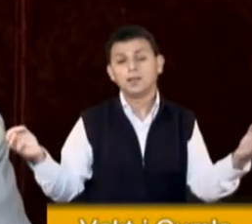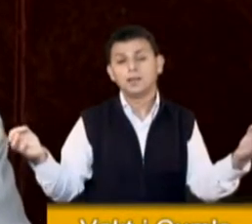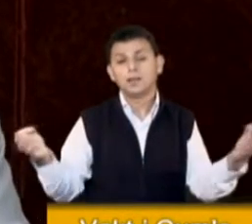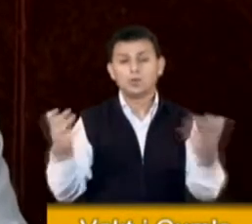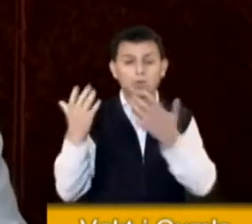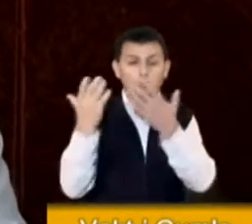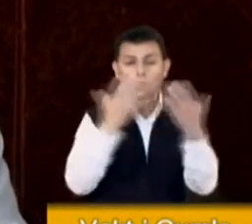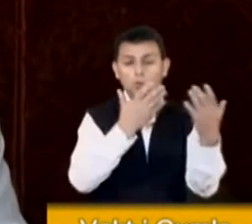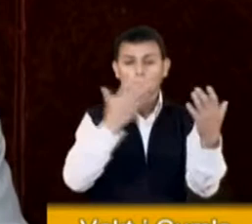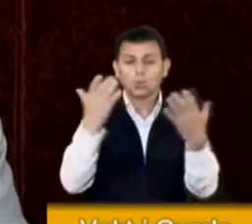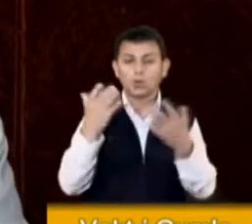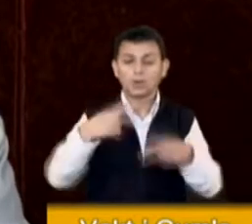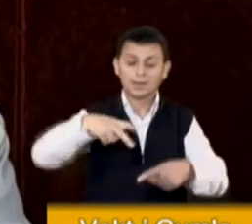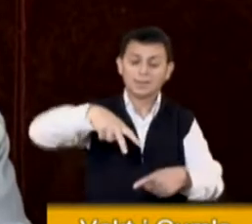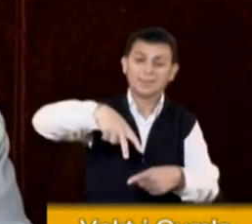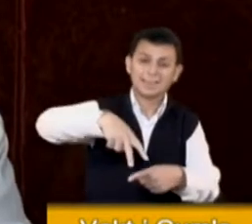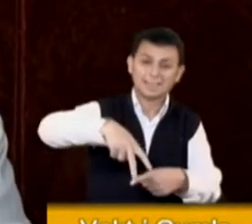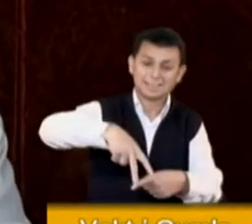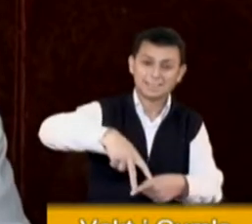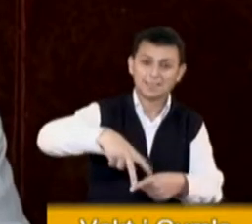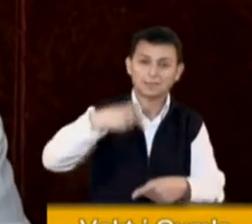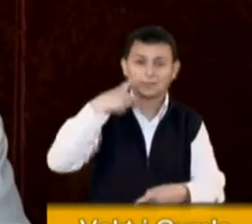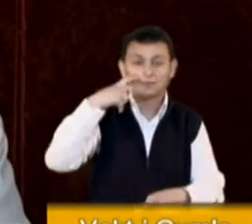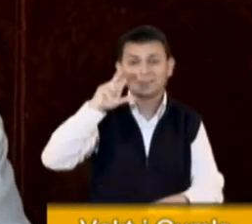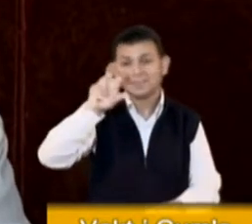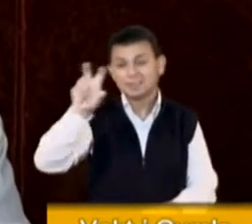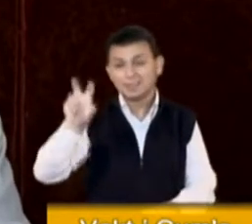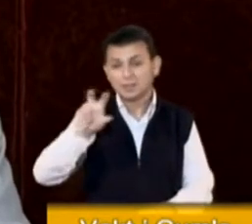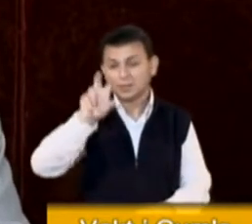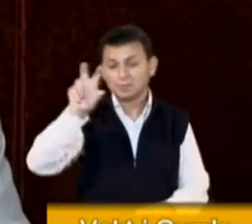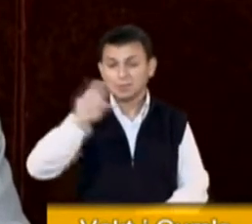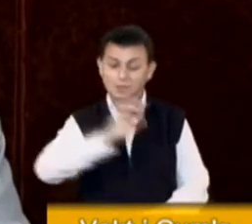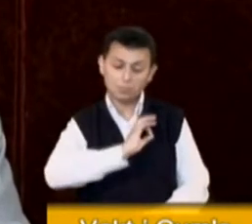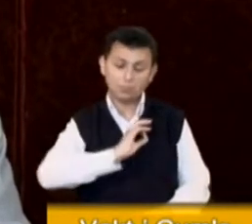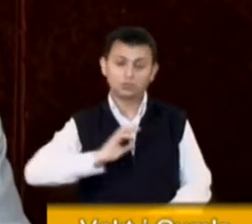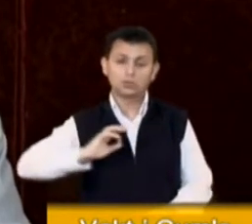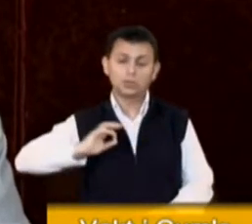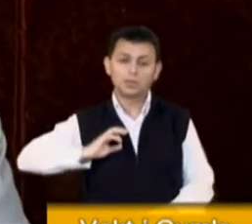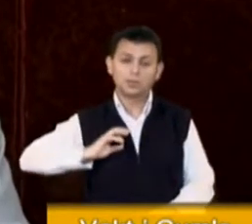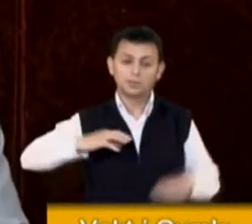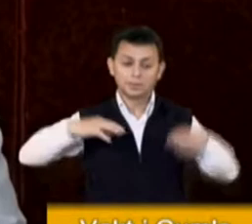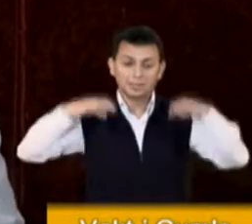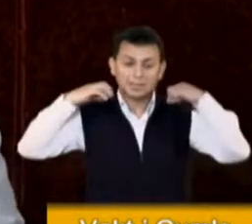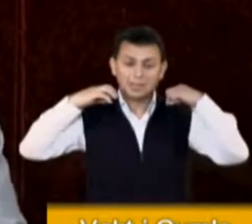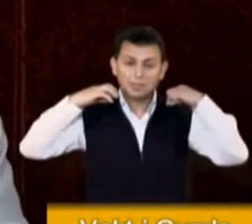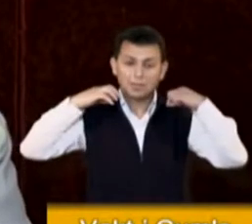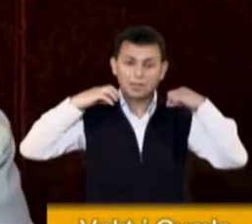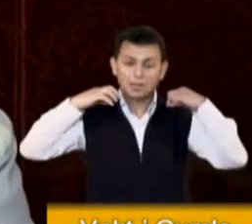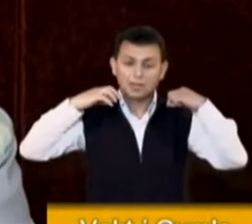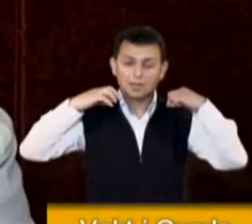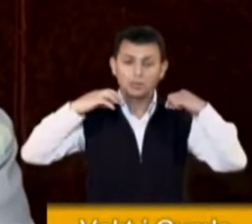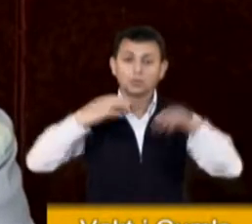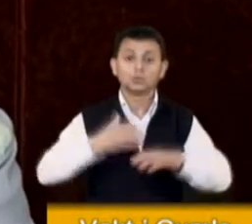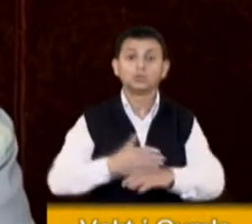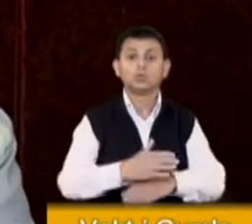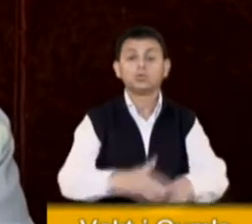etmek, nazarlıklar takmak, boncuklar takınmak, nazarlık için meşru olmayan muskalar